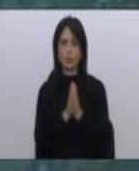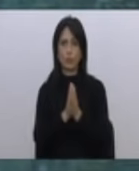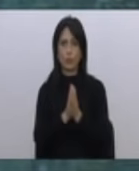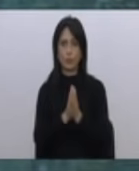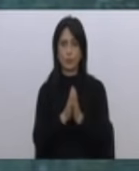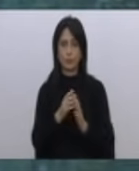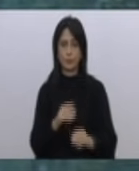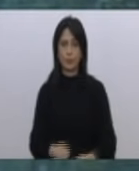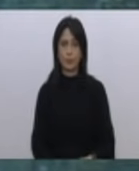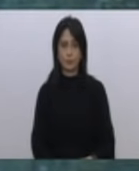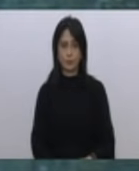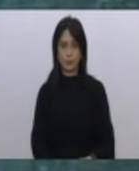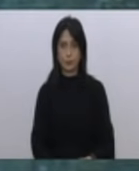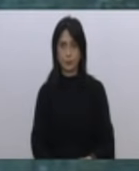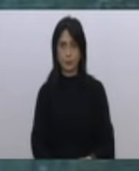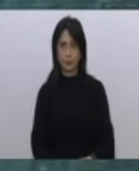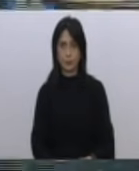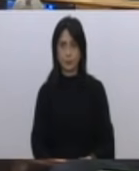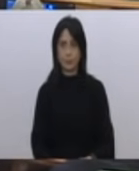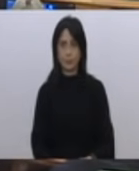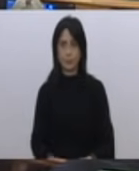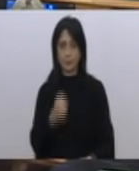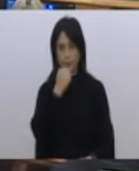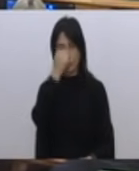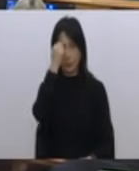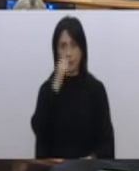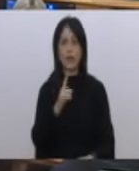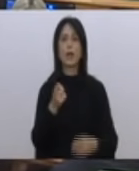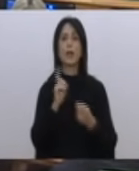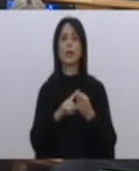მიკროფონი. მადლობა. რაც შეეხება საზოგადოების განაჩენს.